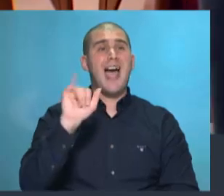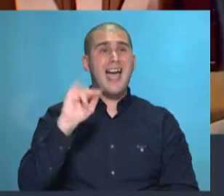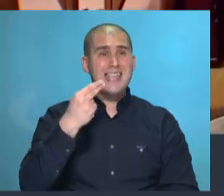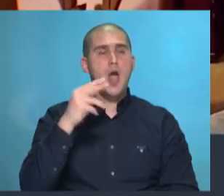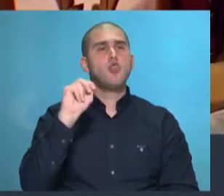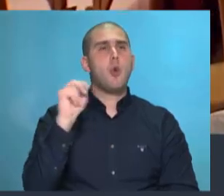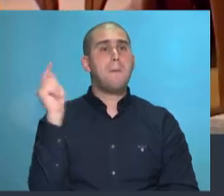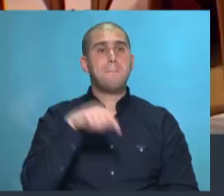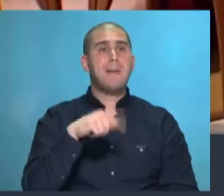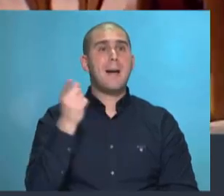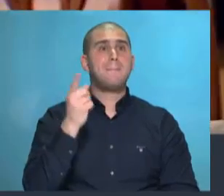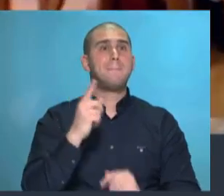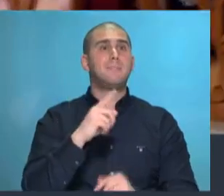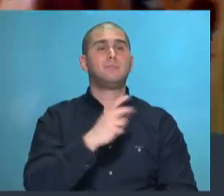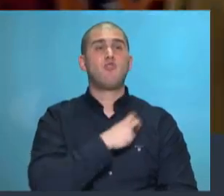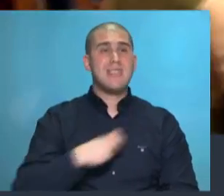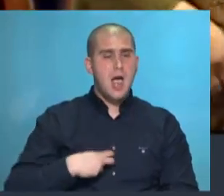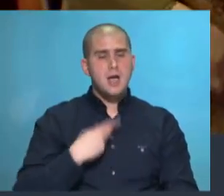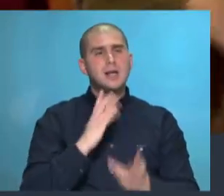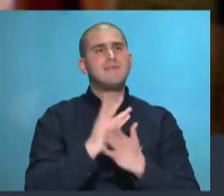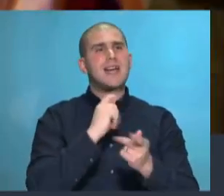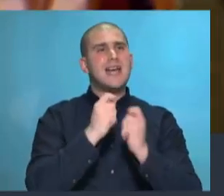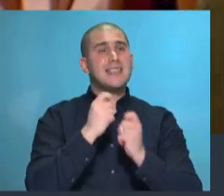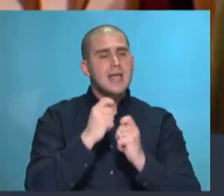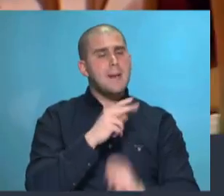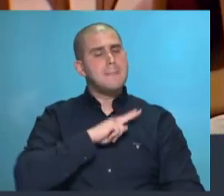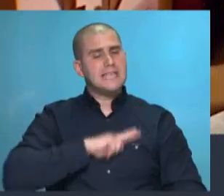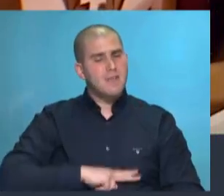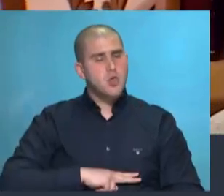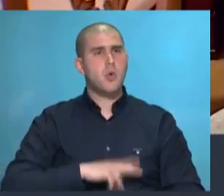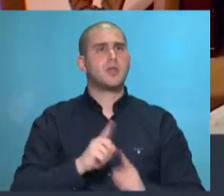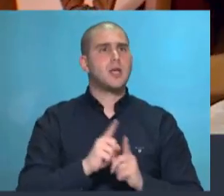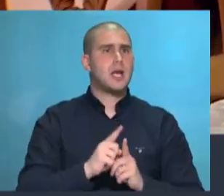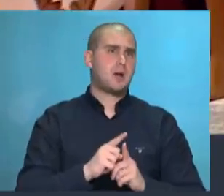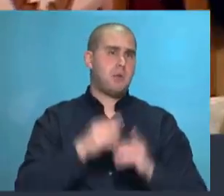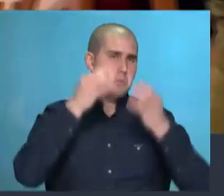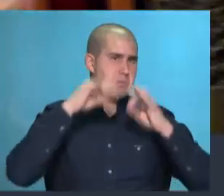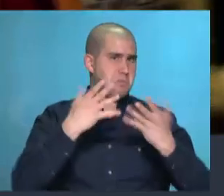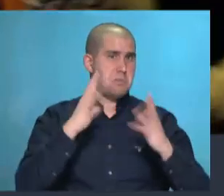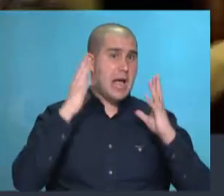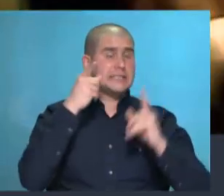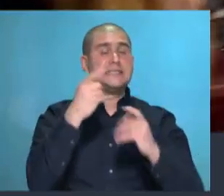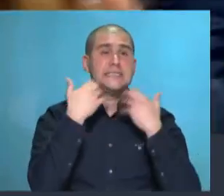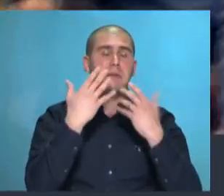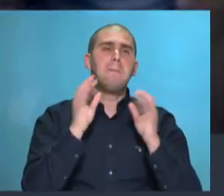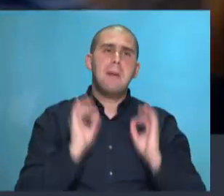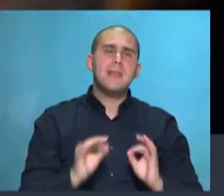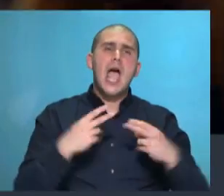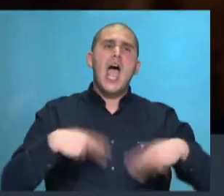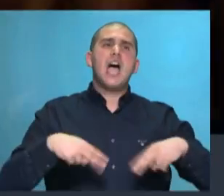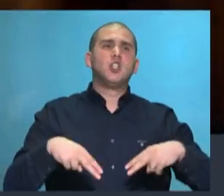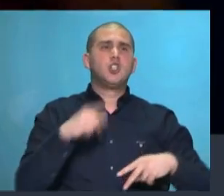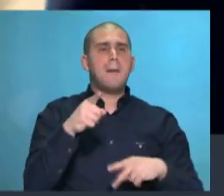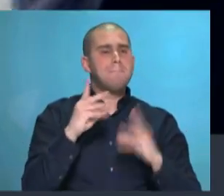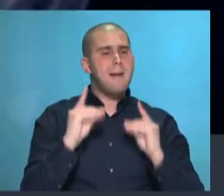לארץ משנחאי, התראינה בימים האחרונים בסבלנות ובקור רוח ראויים להערצה. היא סיפרה עד כמה חששה איה